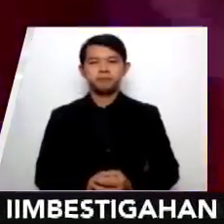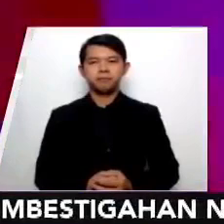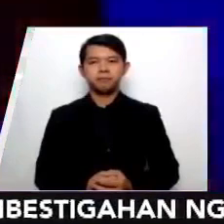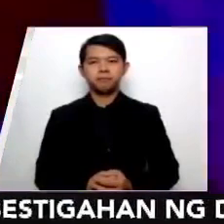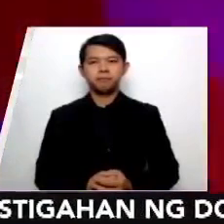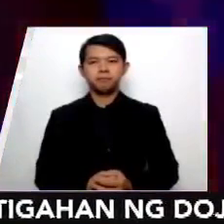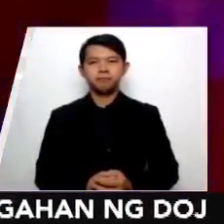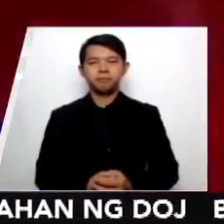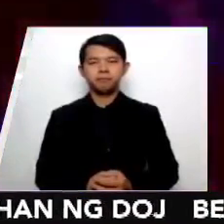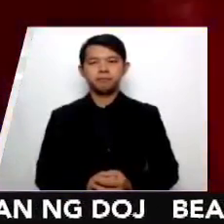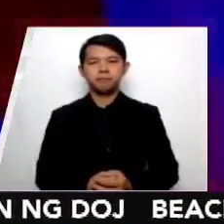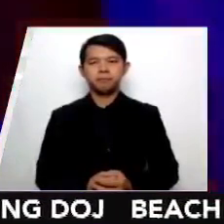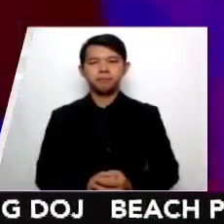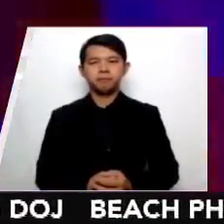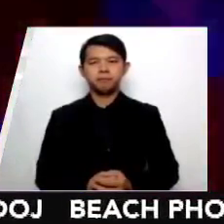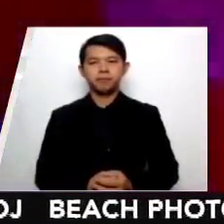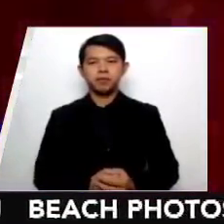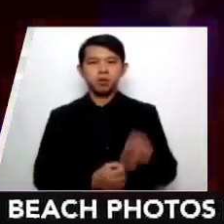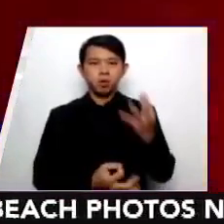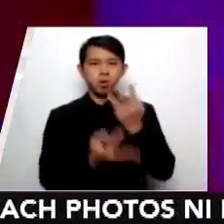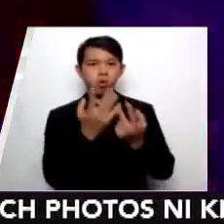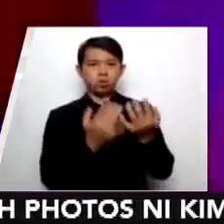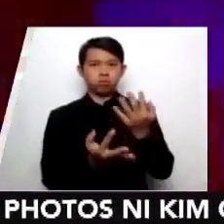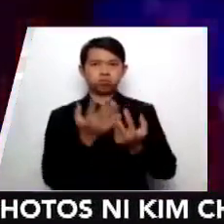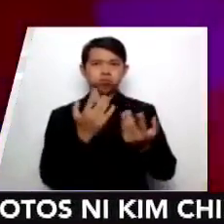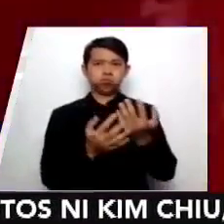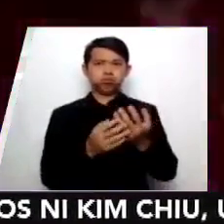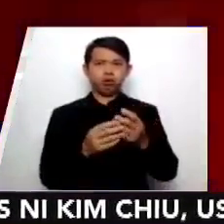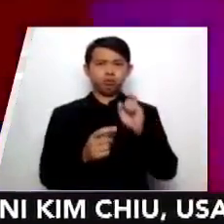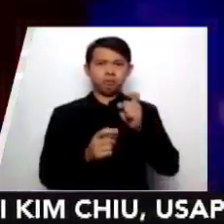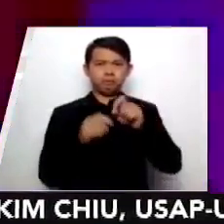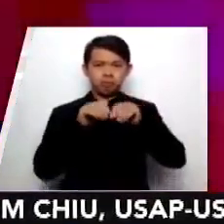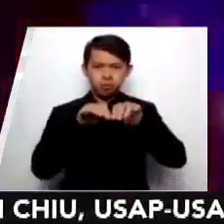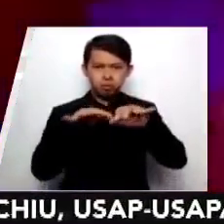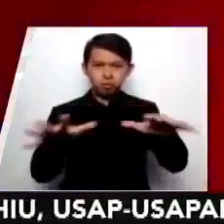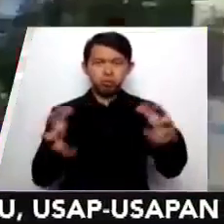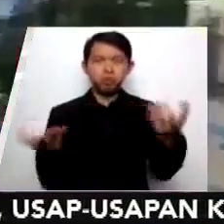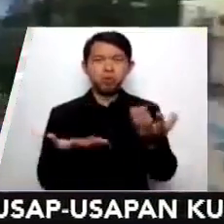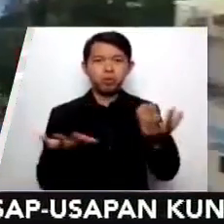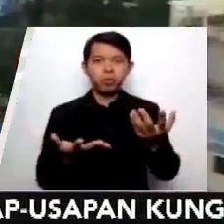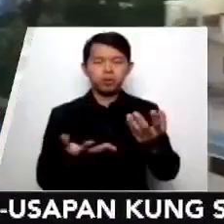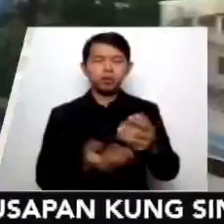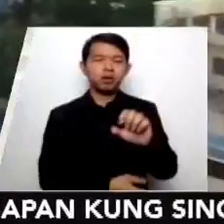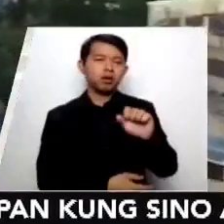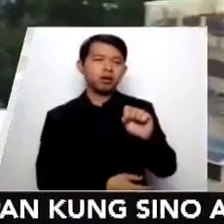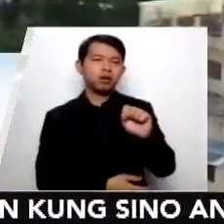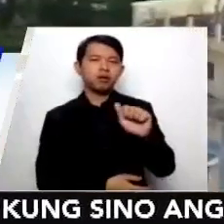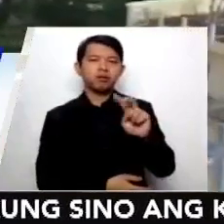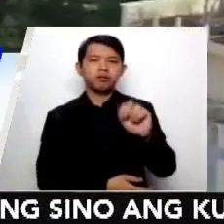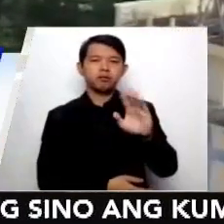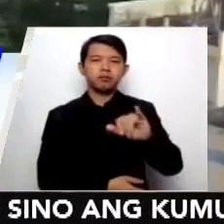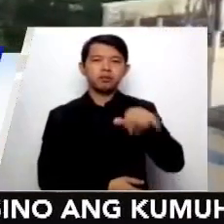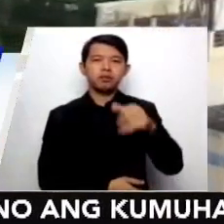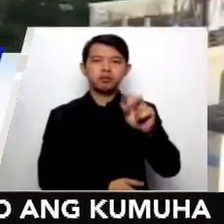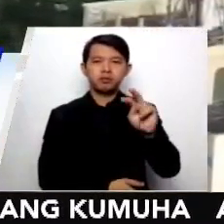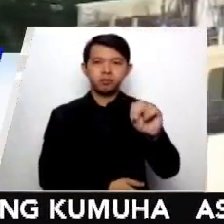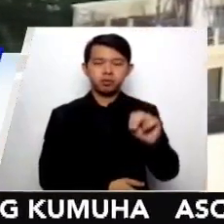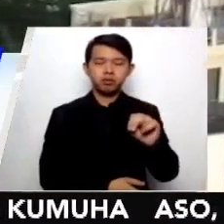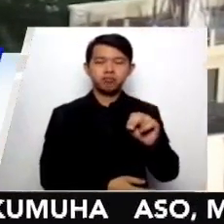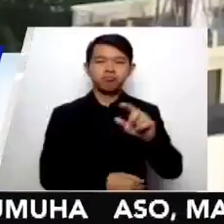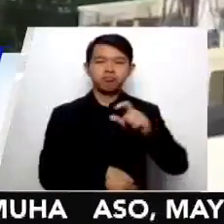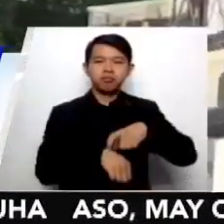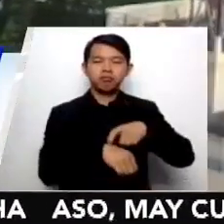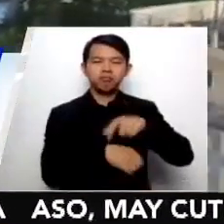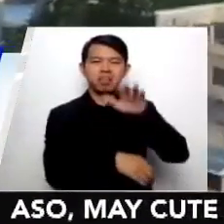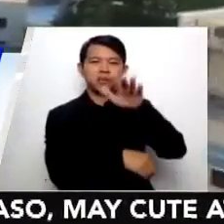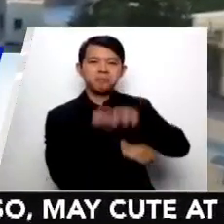Mabilis na kumalat ang apoy sa isang residential area sa Barangay Bati, San Juan City, pasado alas 5 ng hapon. Nangyari yan